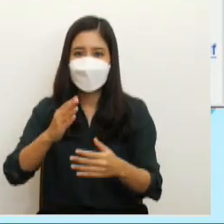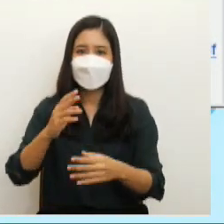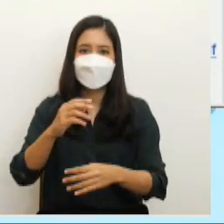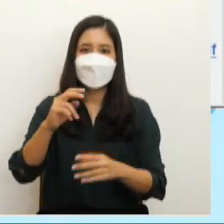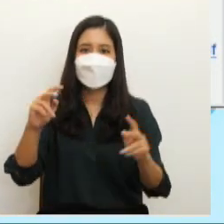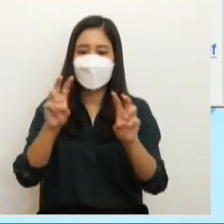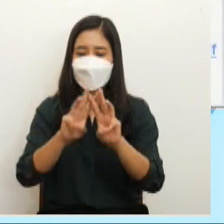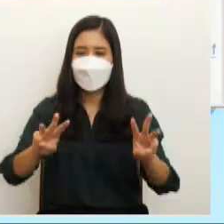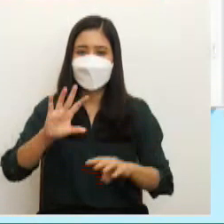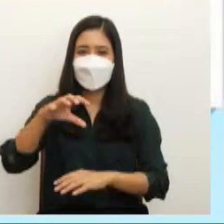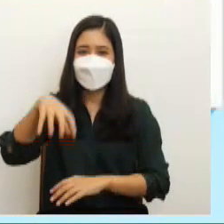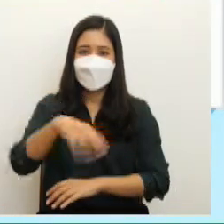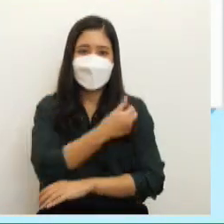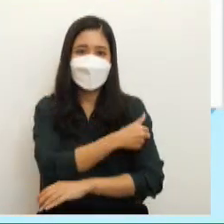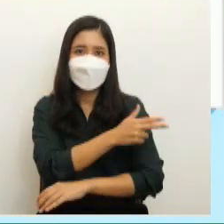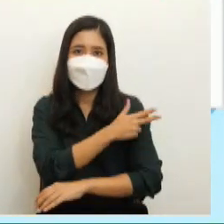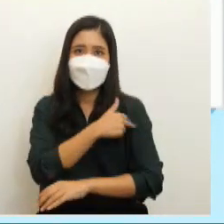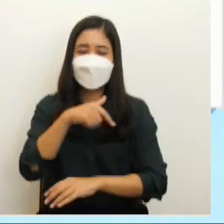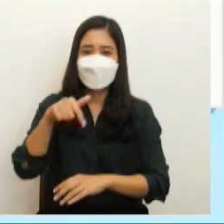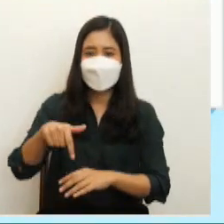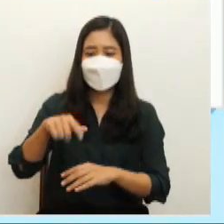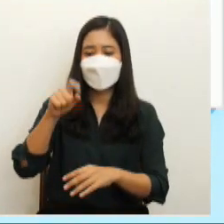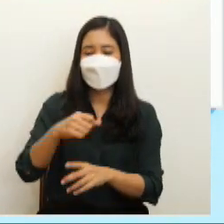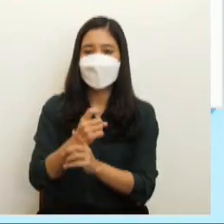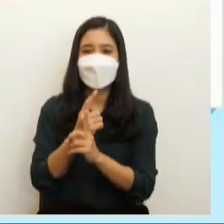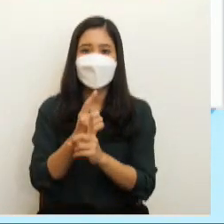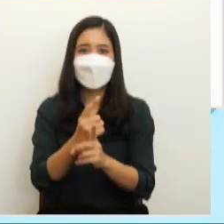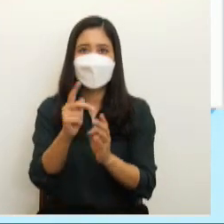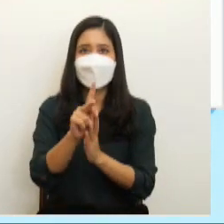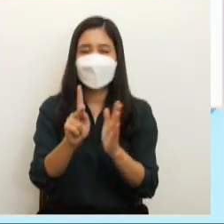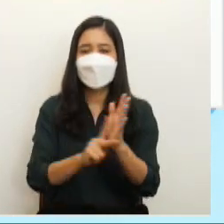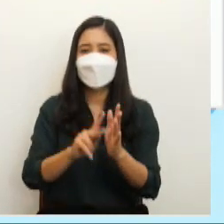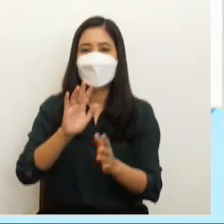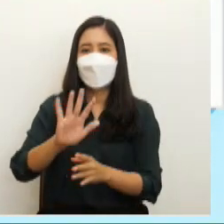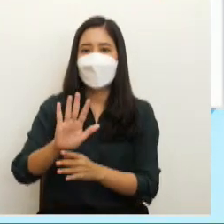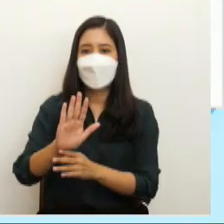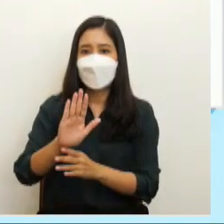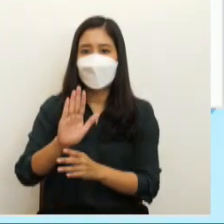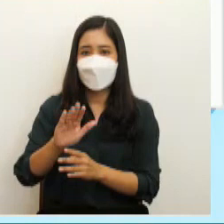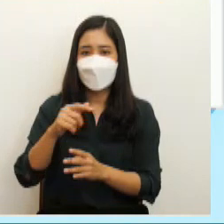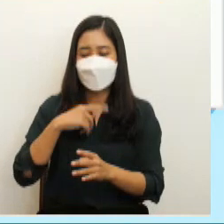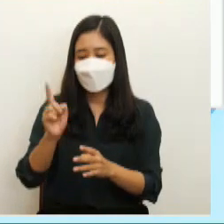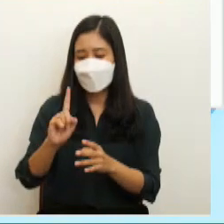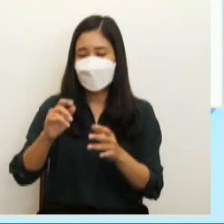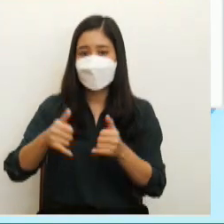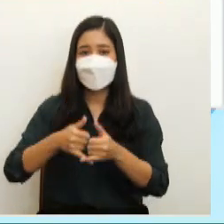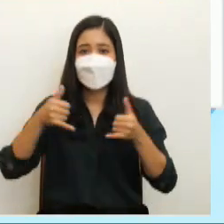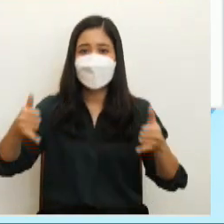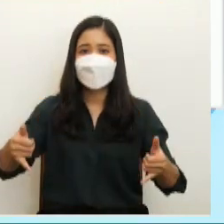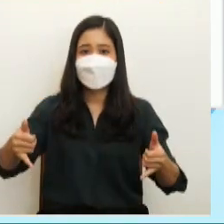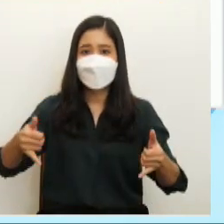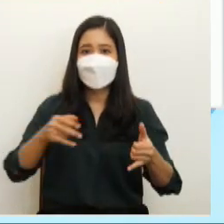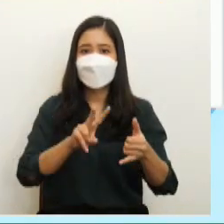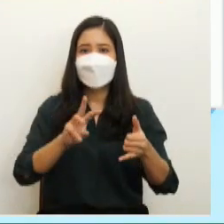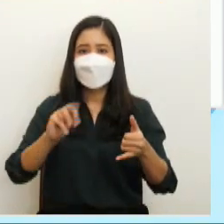าดล้างด้วยแอลกอฮอล์เมื่อเข้าไปแล้วเนี่ยสิ่งที่ต้องทำอย่างสม่ำเสมอก็คือการเว้นระยะห่างการละเว้นในการส